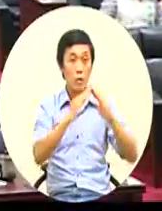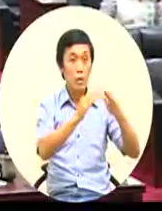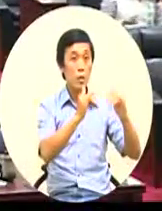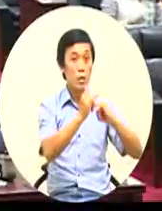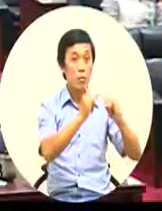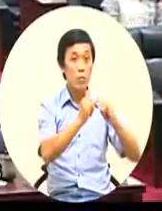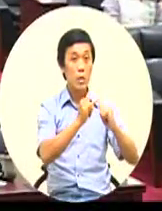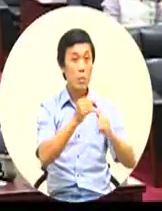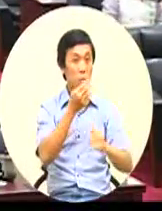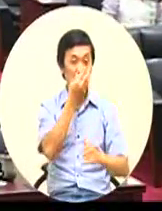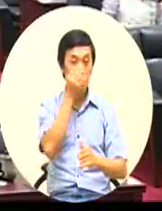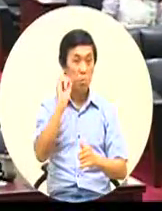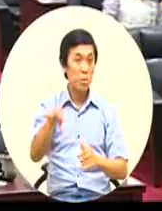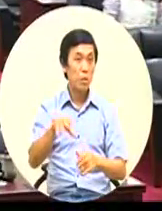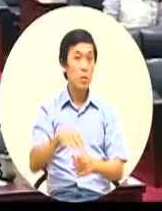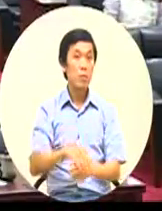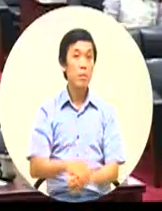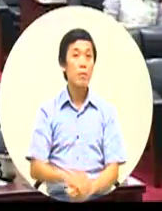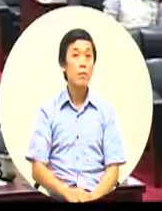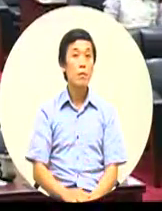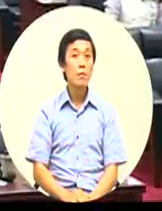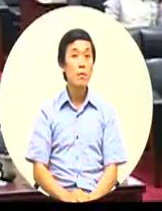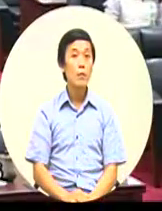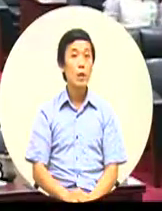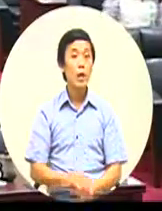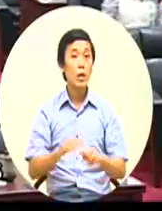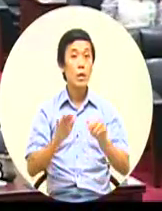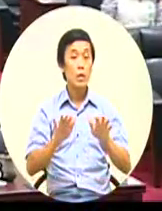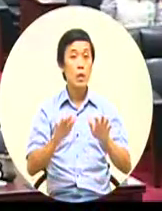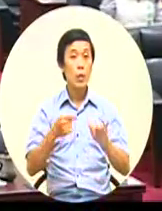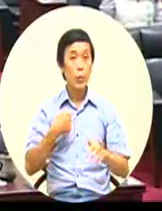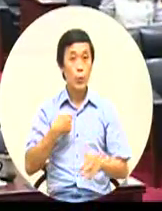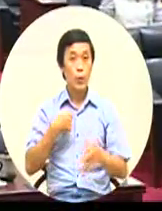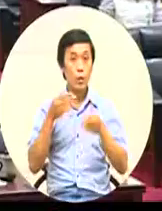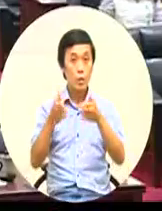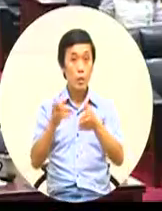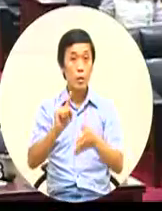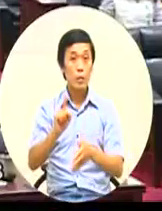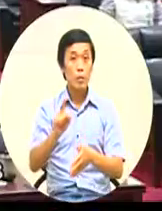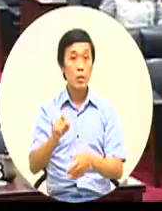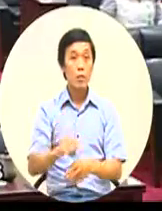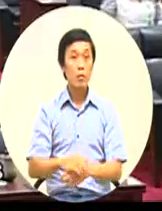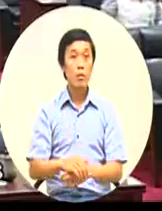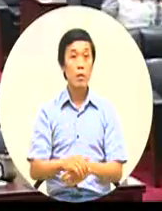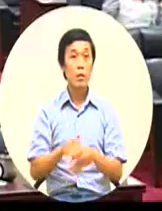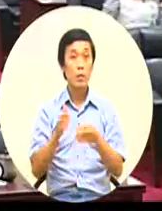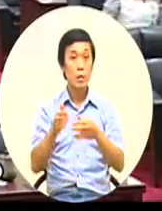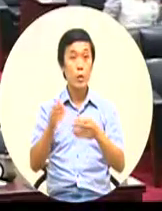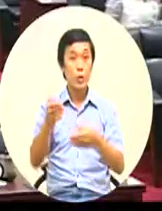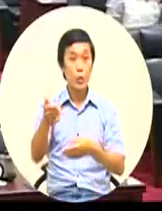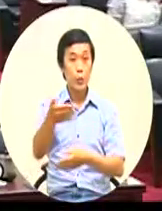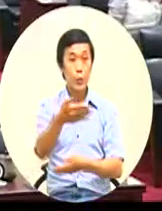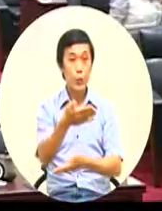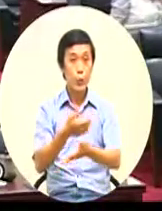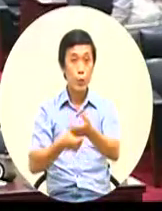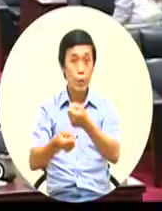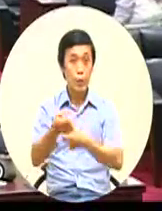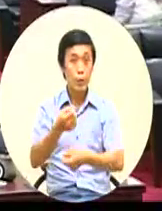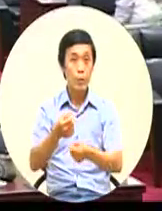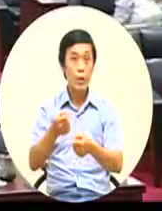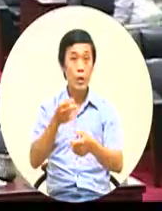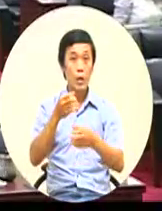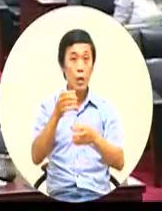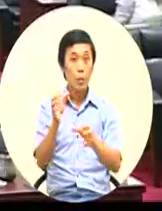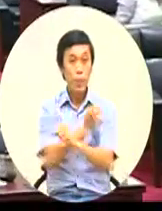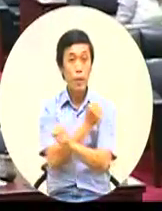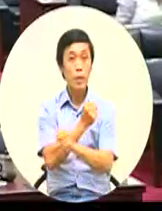友的唾弃吼。伫遮吼啊，姚主啊要针对吼，伫即个渔业的财产吼，伫你们是一